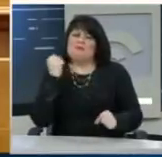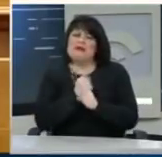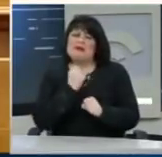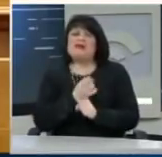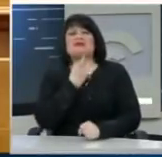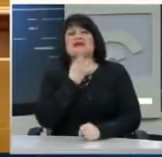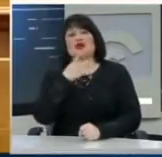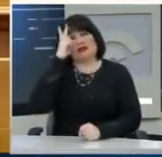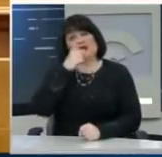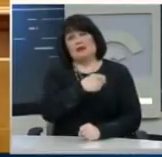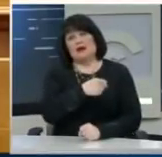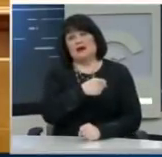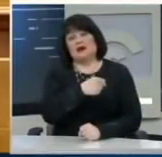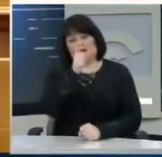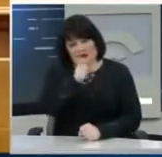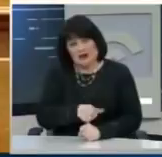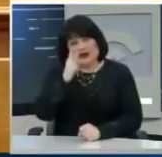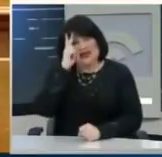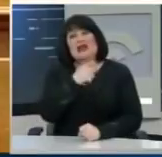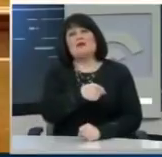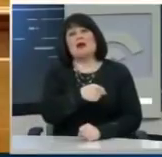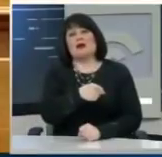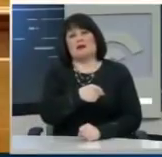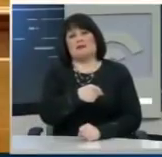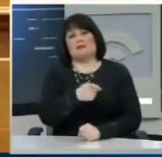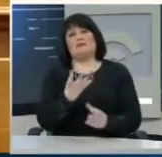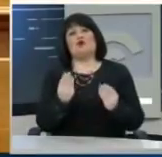Ενώ ήταν εξίσου πολύ και στην ίδια τη Γερμανία που είχα την ίδια άποψη.